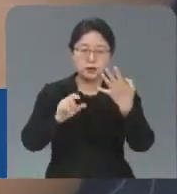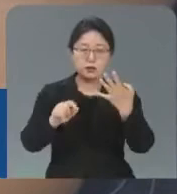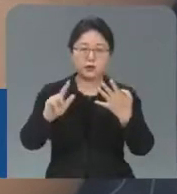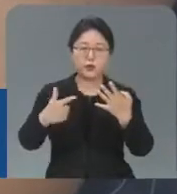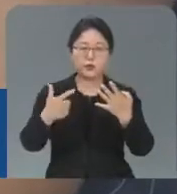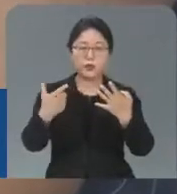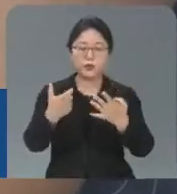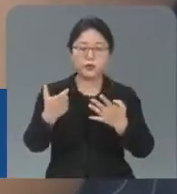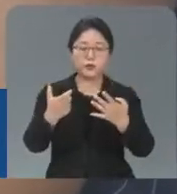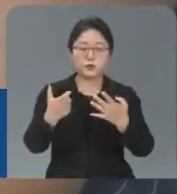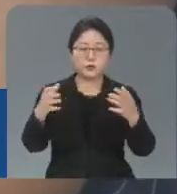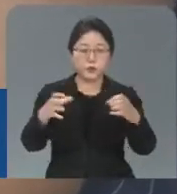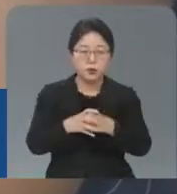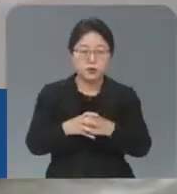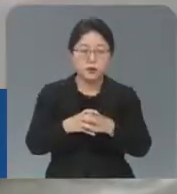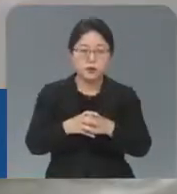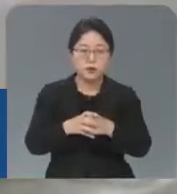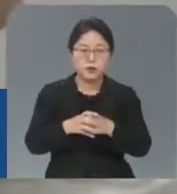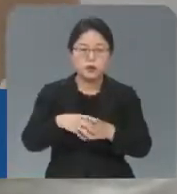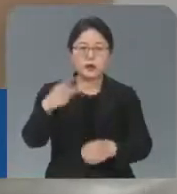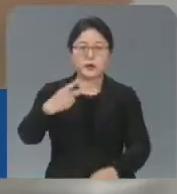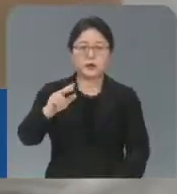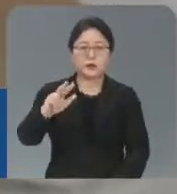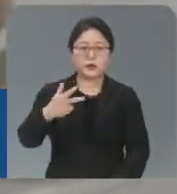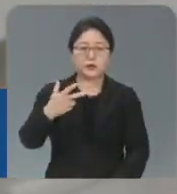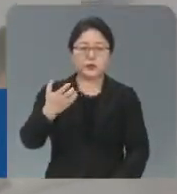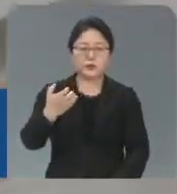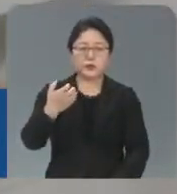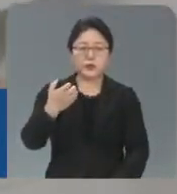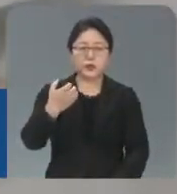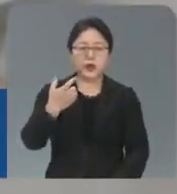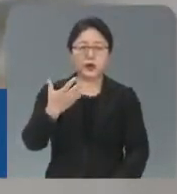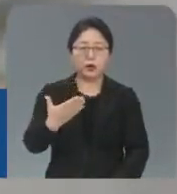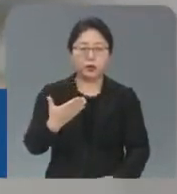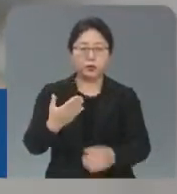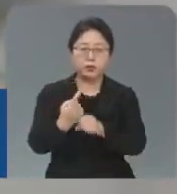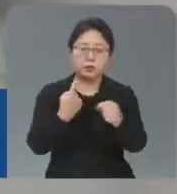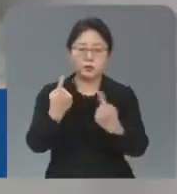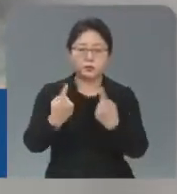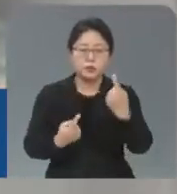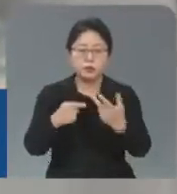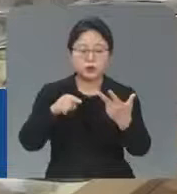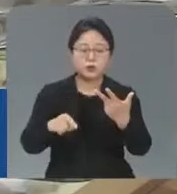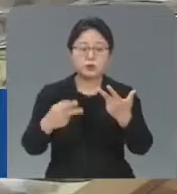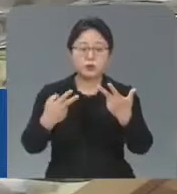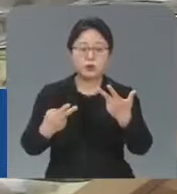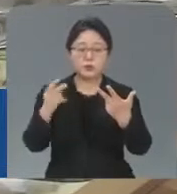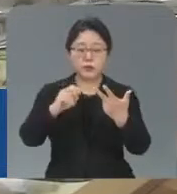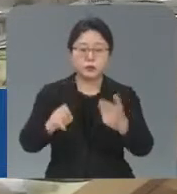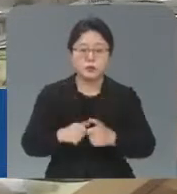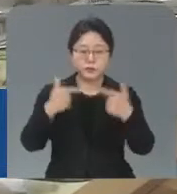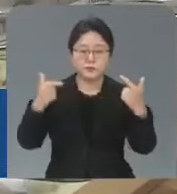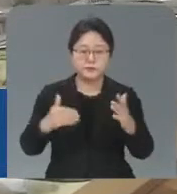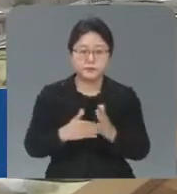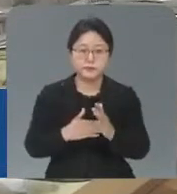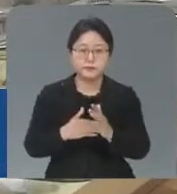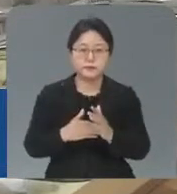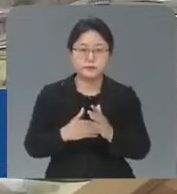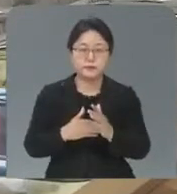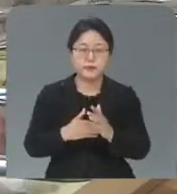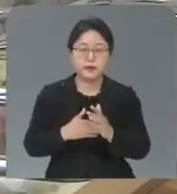600 60여 명을 포함해 모두 2천 7백 69명 으로 지난해 같은 기간 보다 7.2% 가 증가했습니다